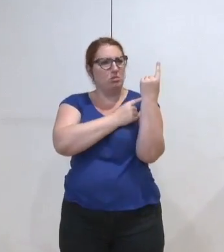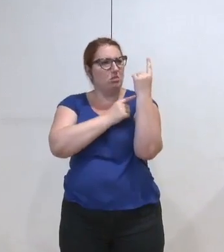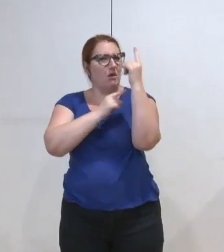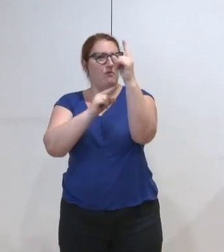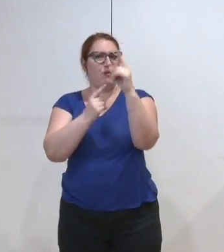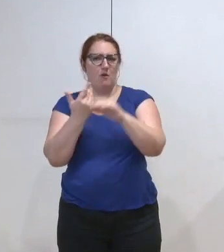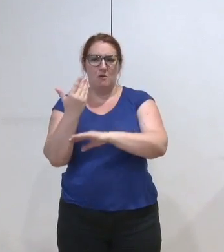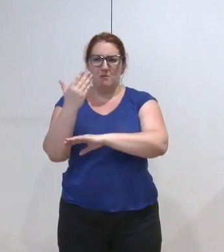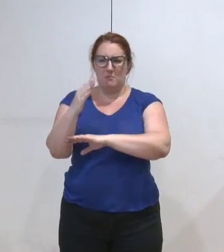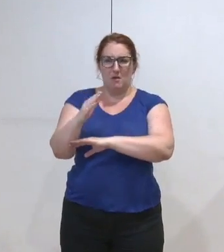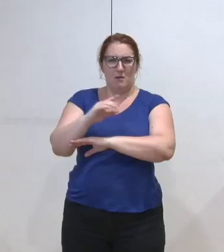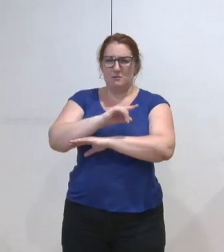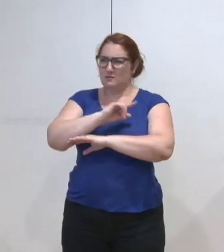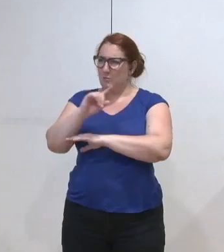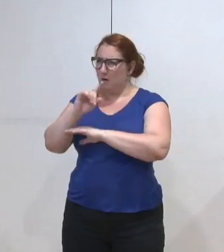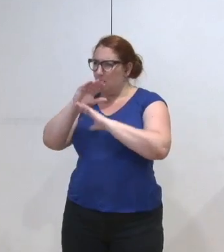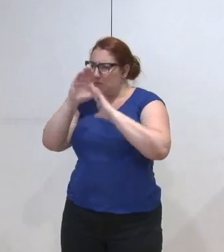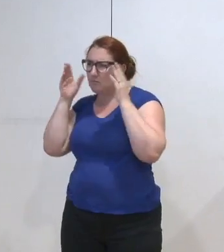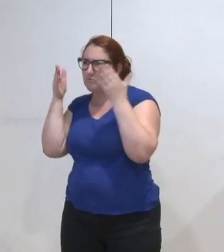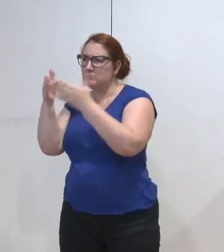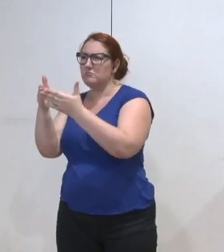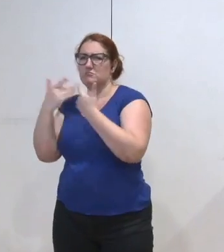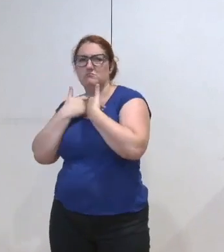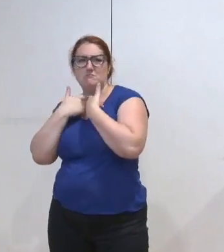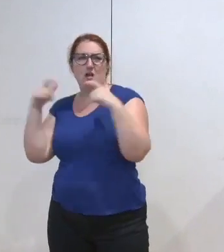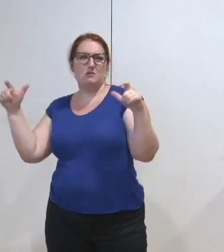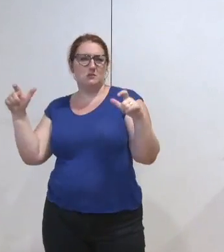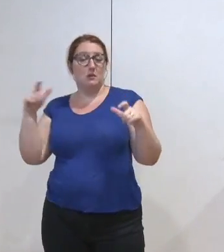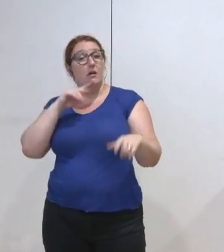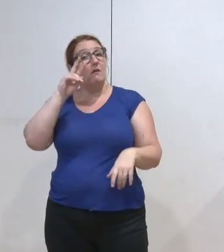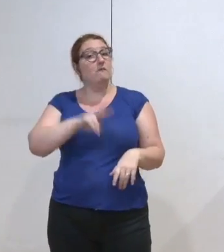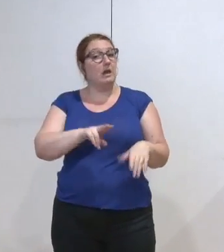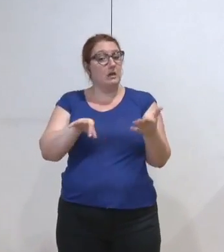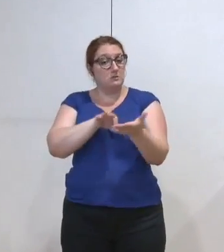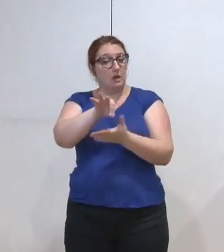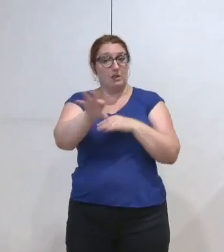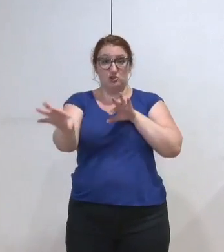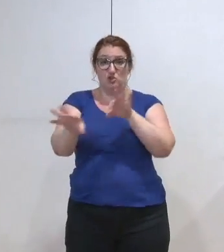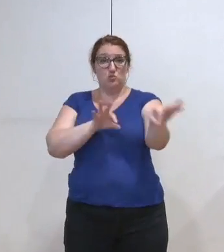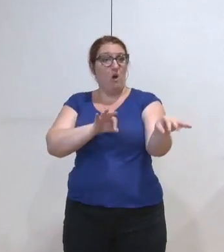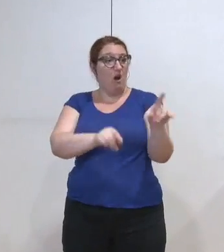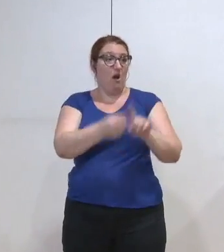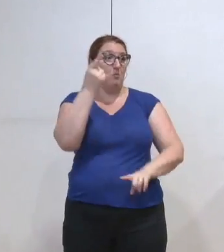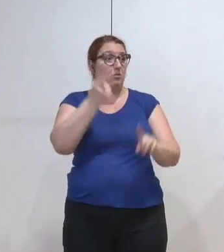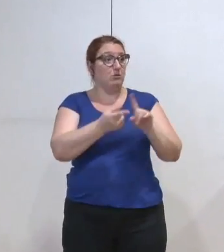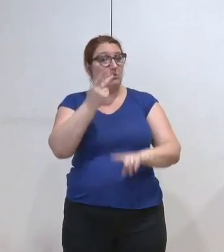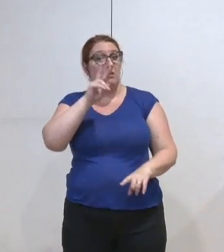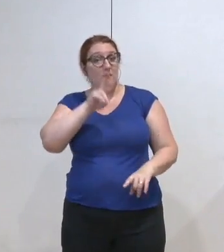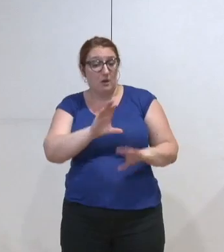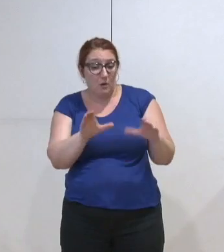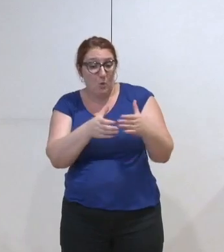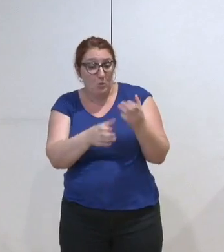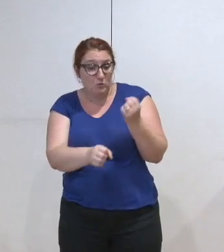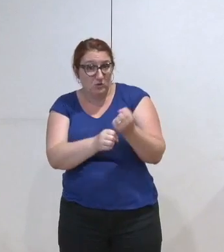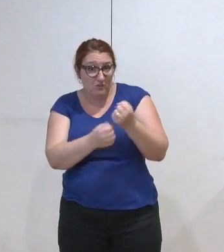d'accès au droit c'est un choix ça est-ce que c'est un choix majeur je sais pas si les participants au groupe de travail ont vraiment